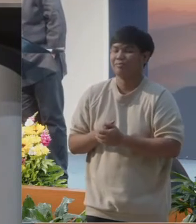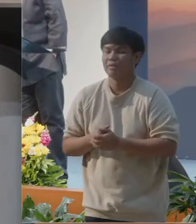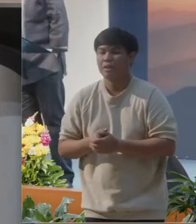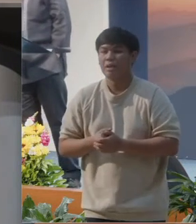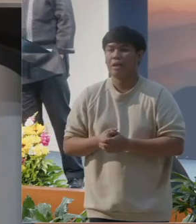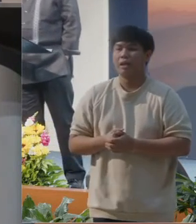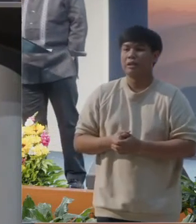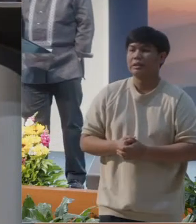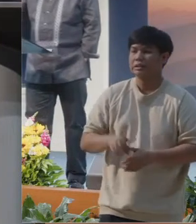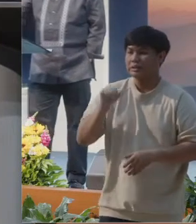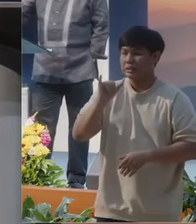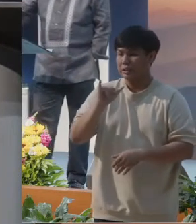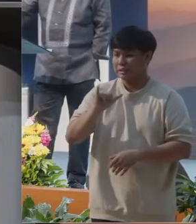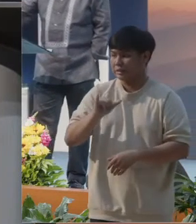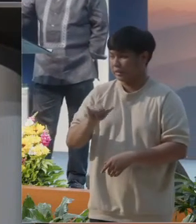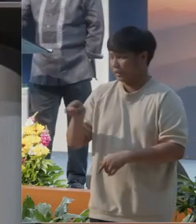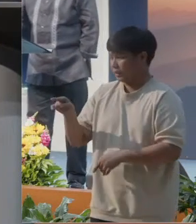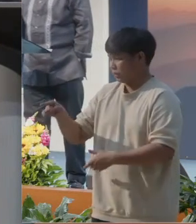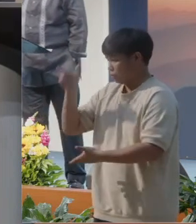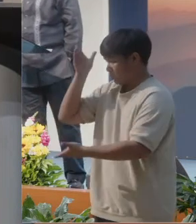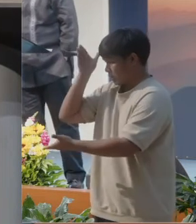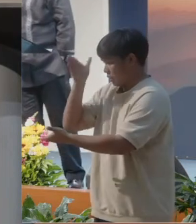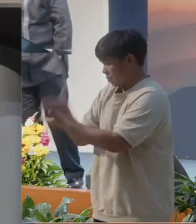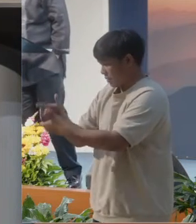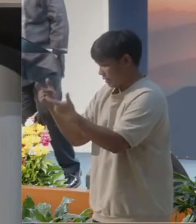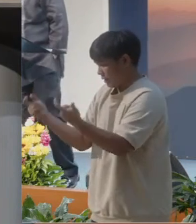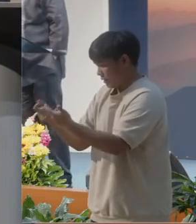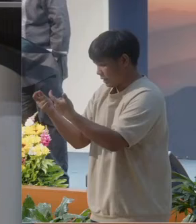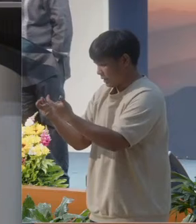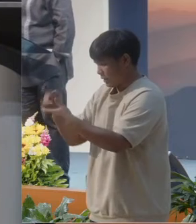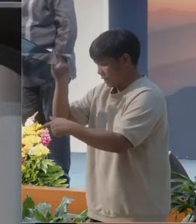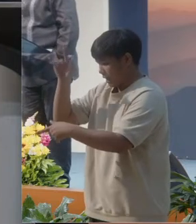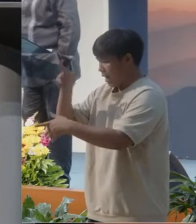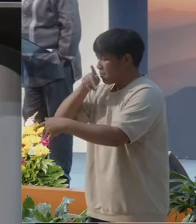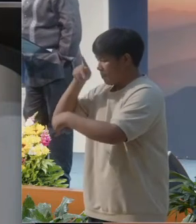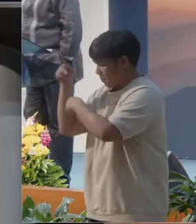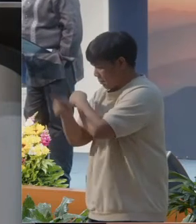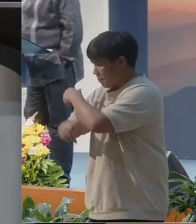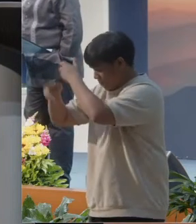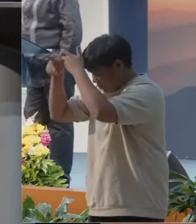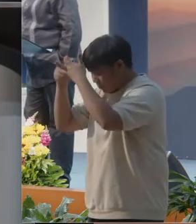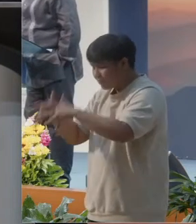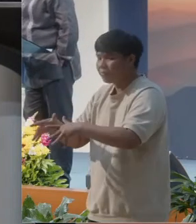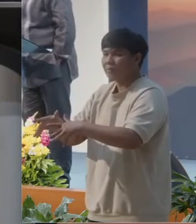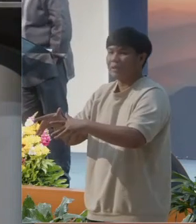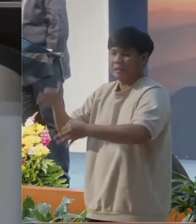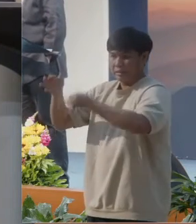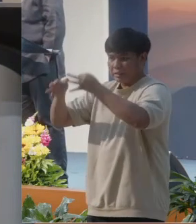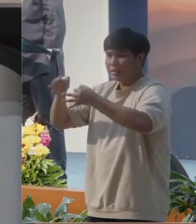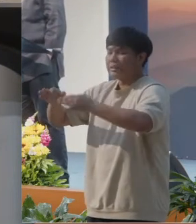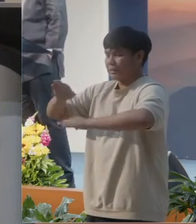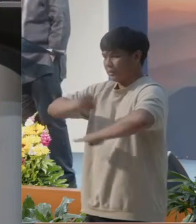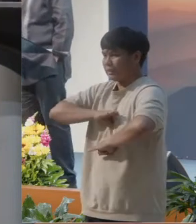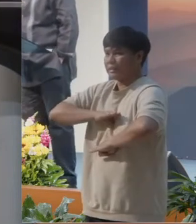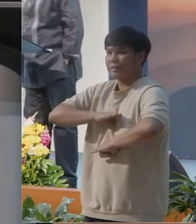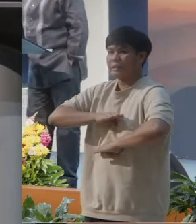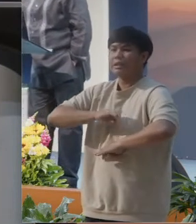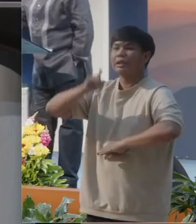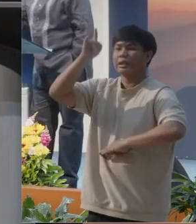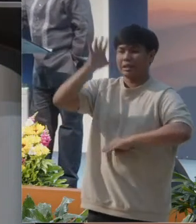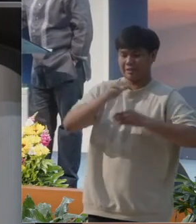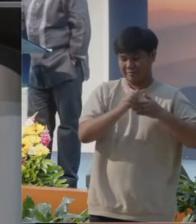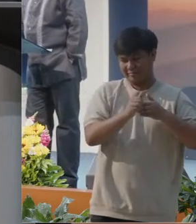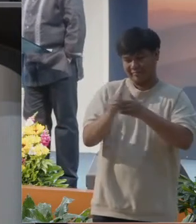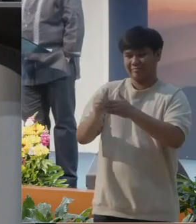Nandoon ang paghahanap ng gabay sa Panginoon. Pagdating po sa Kabanatang 8, makikita